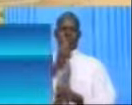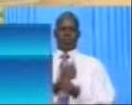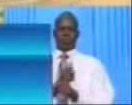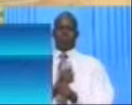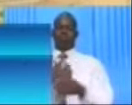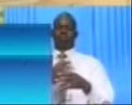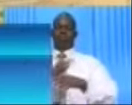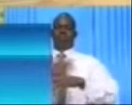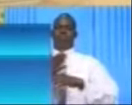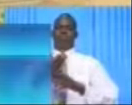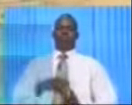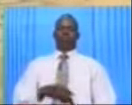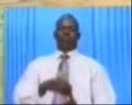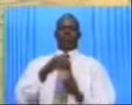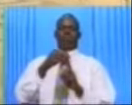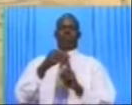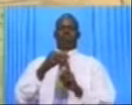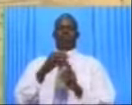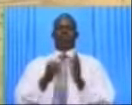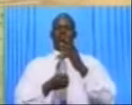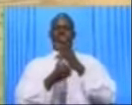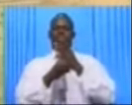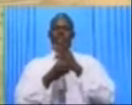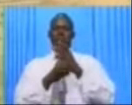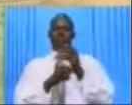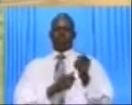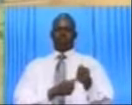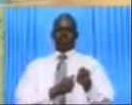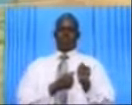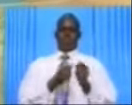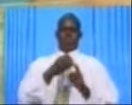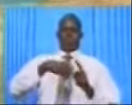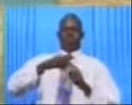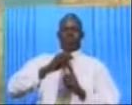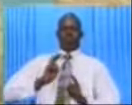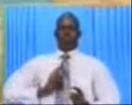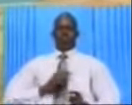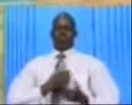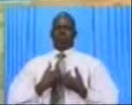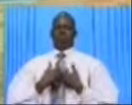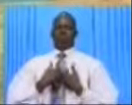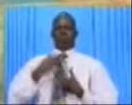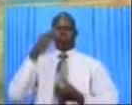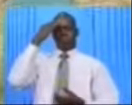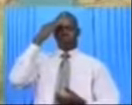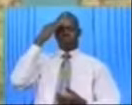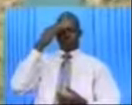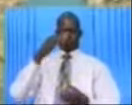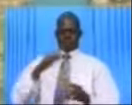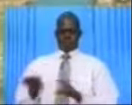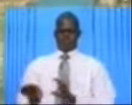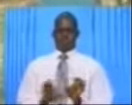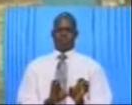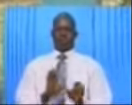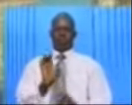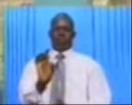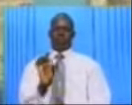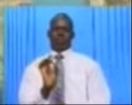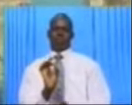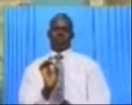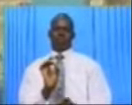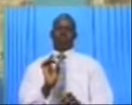en économie agro et de l'environnement. Et nous sommes outillés pour faire des choix en matière de